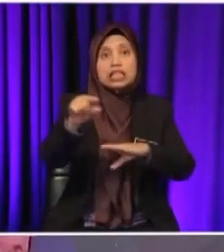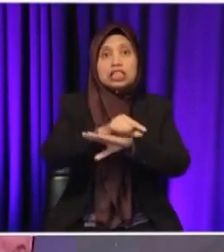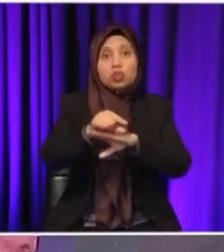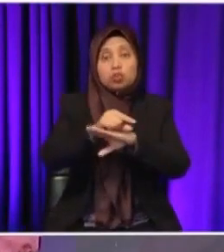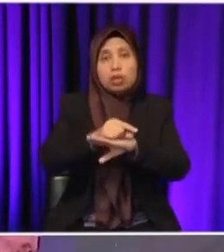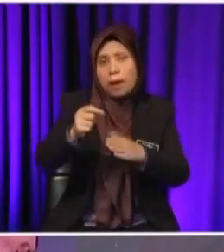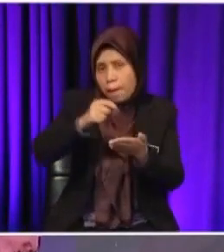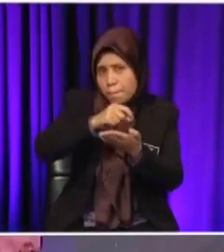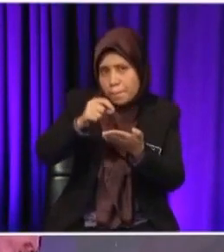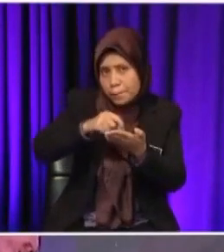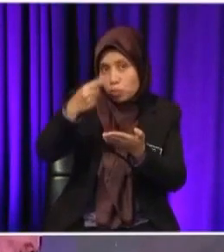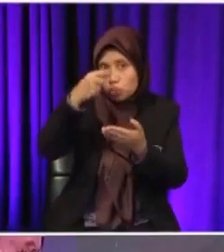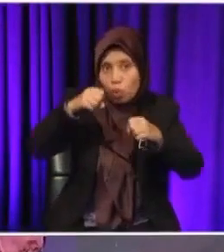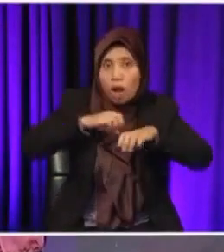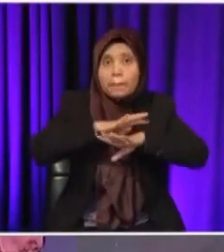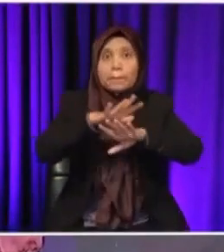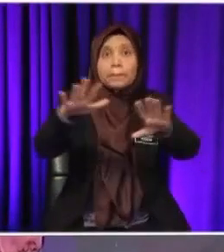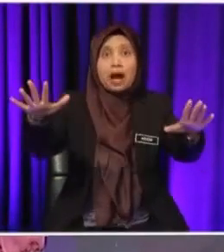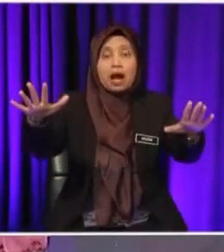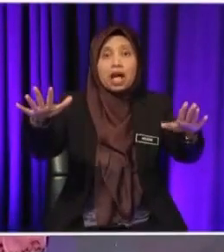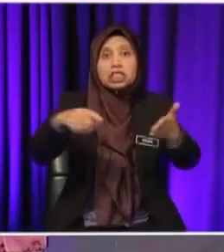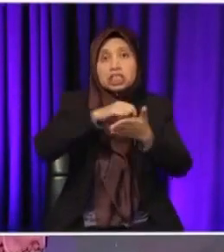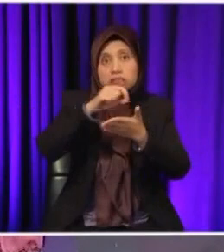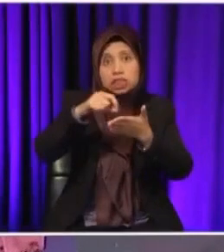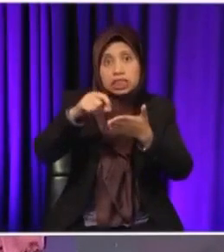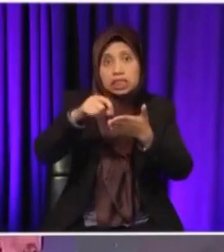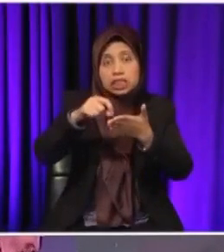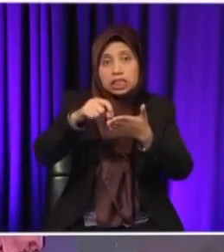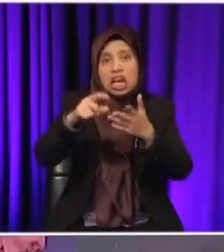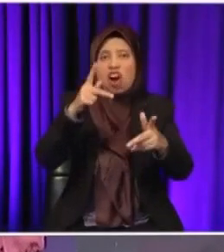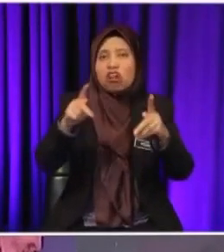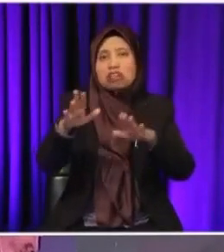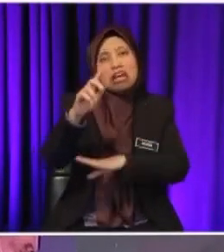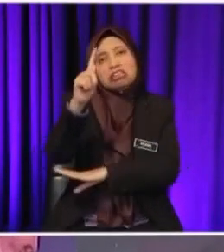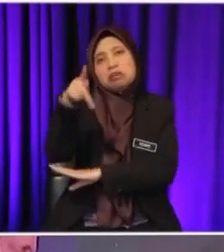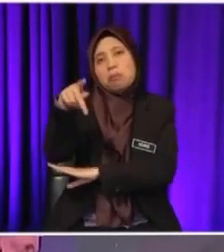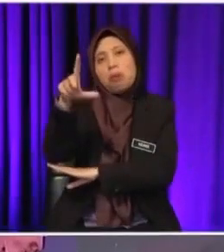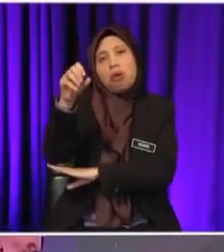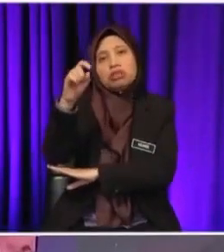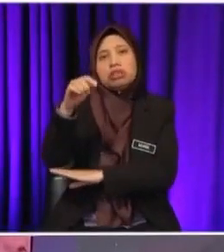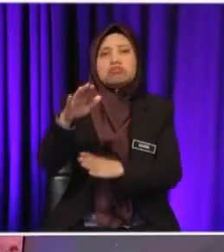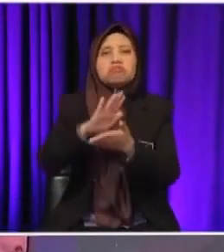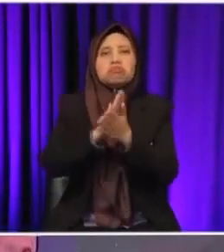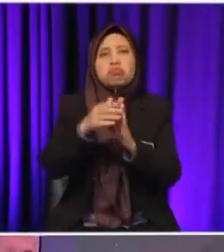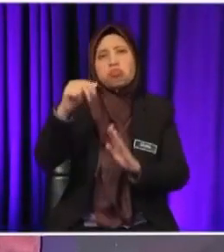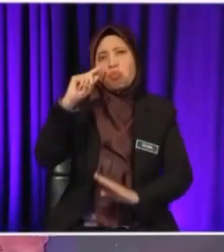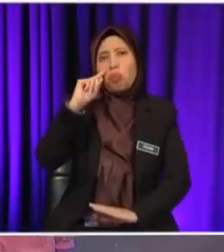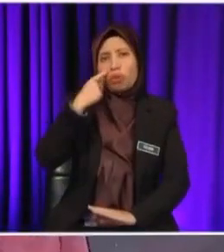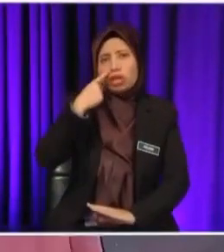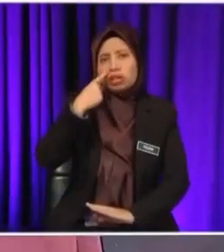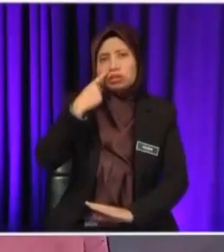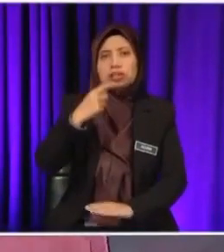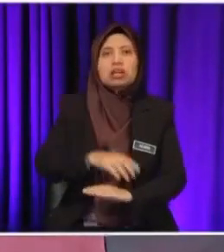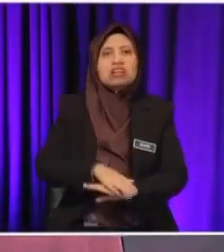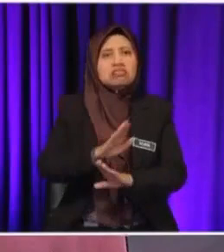pengarang untuk mengembangkan plot supaya cerita menjadi menarik. Kalau tak ada plot, tak ada teknik plot, SSS cerita itu akan jadi mendata. Jadi tidak akan